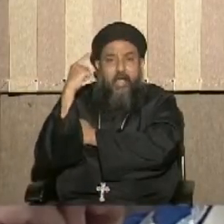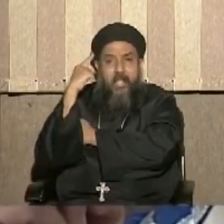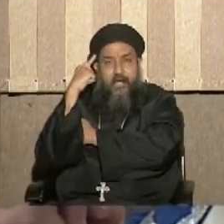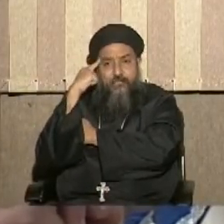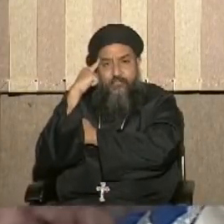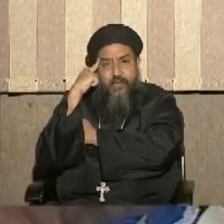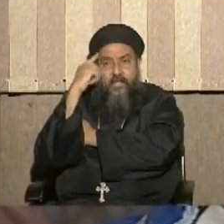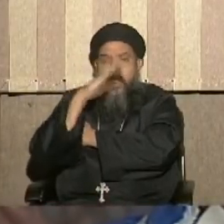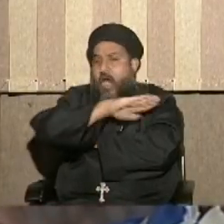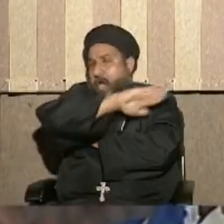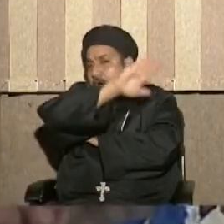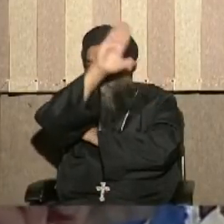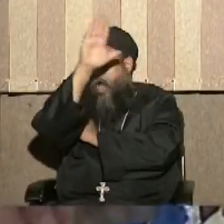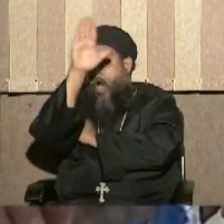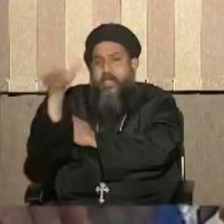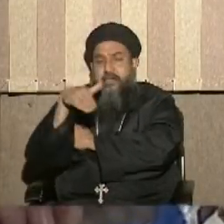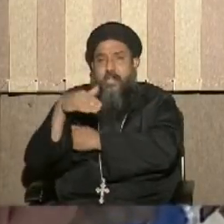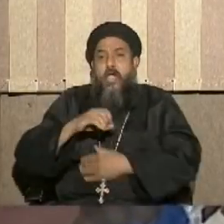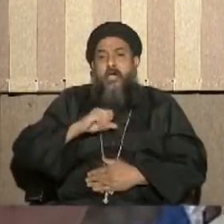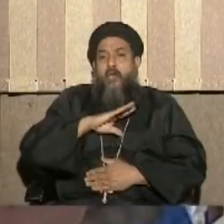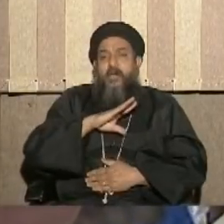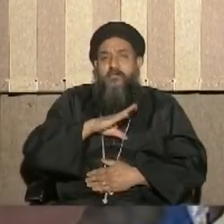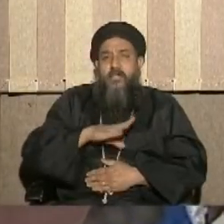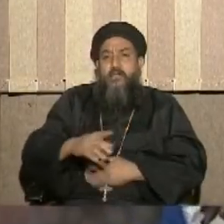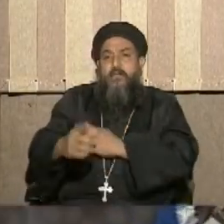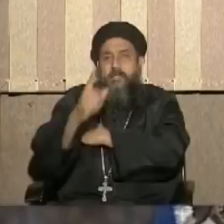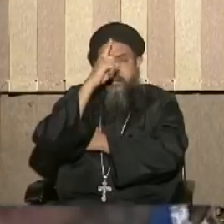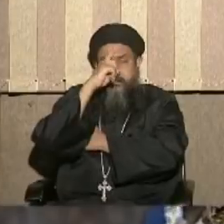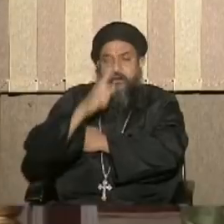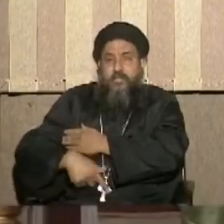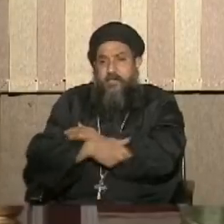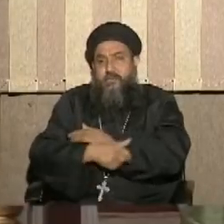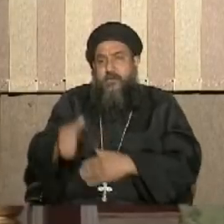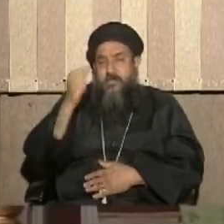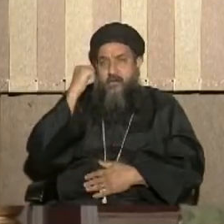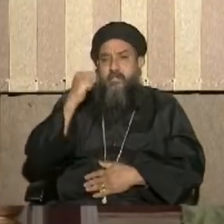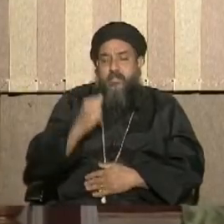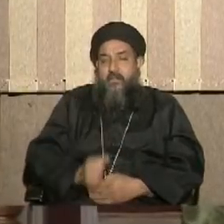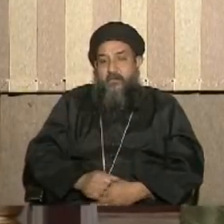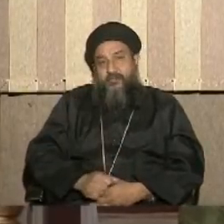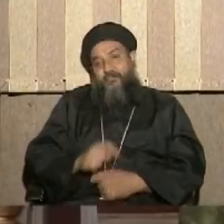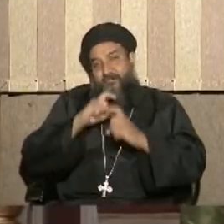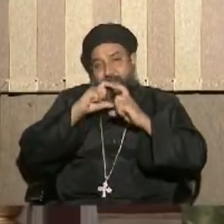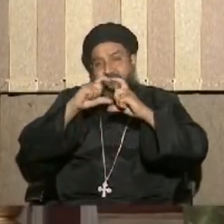فكر حتى ولو كان وراه كل قوى الشر في العالم.